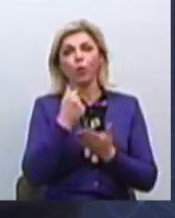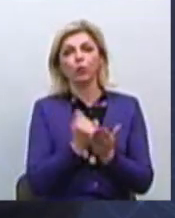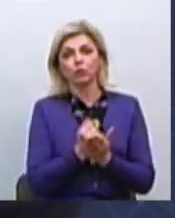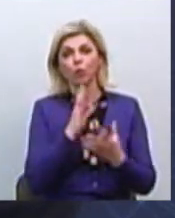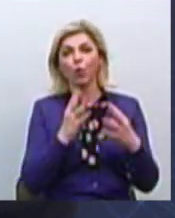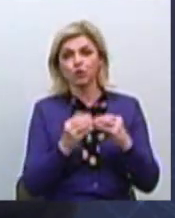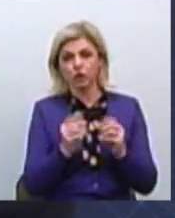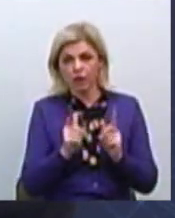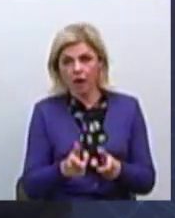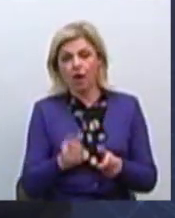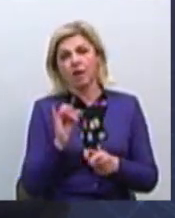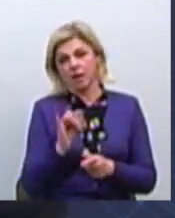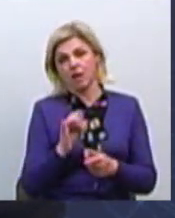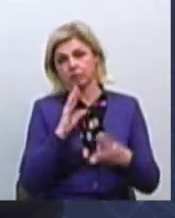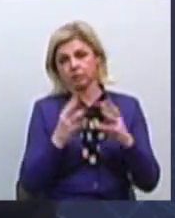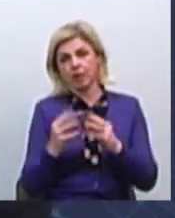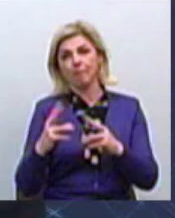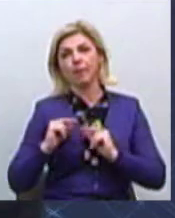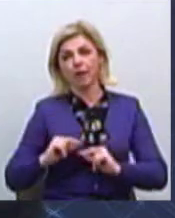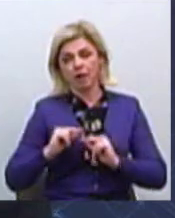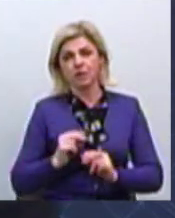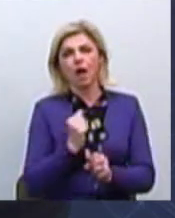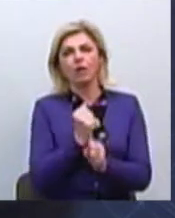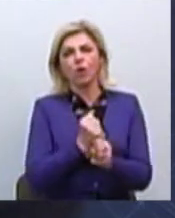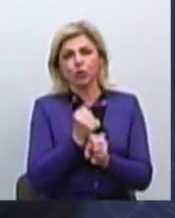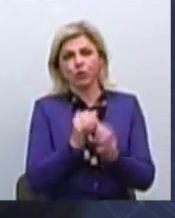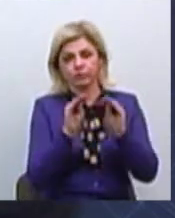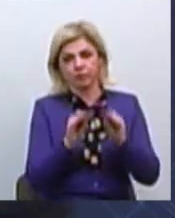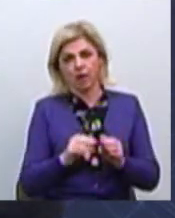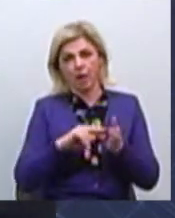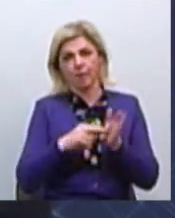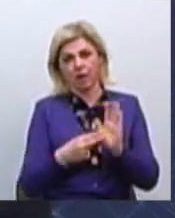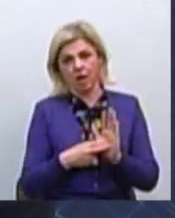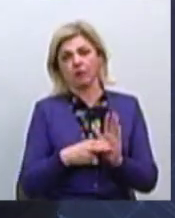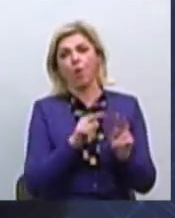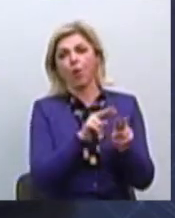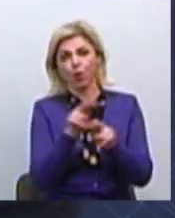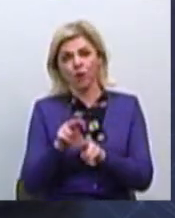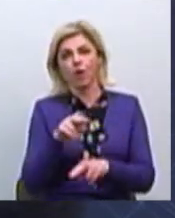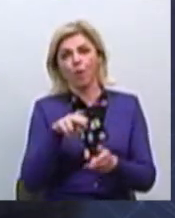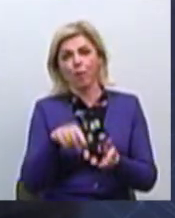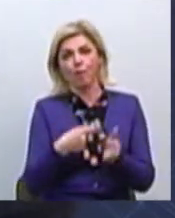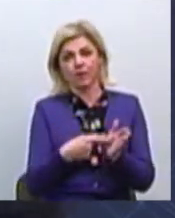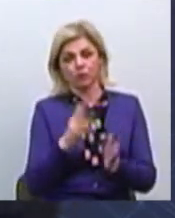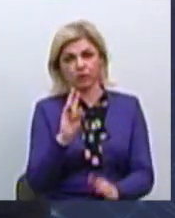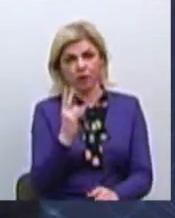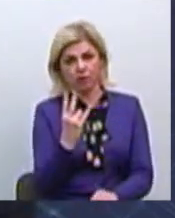є налагоджена співпраця, розроблений план охорони публічного порядку по місту Миколаєву. От,